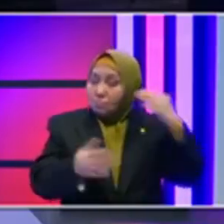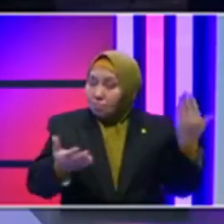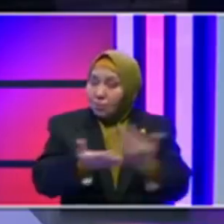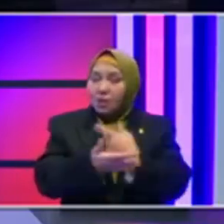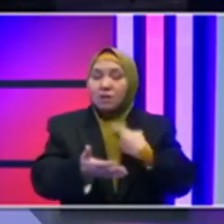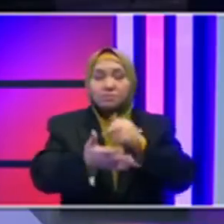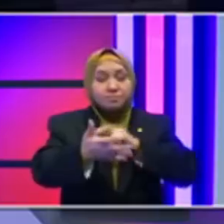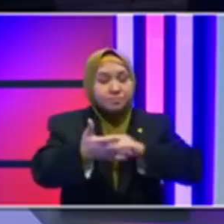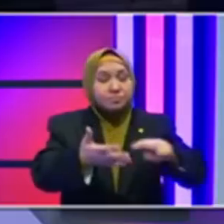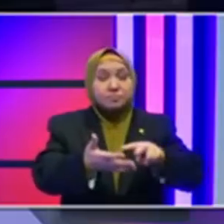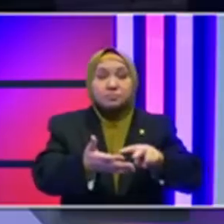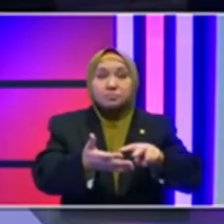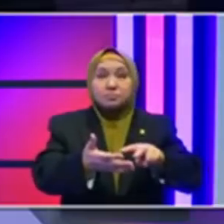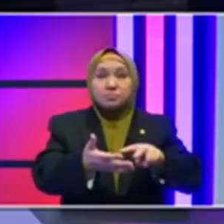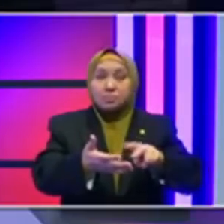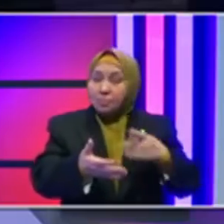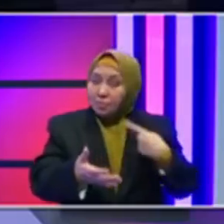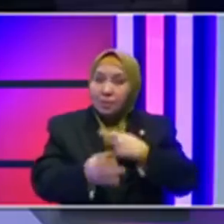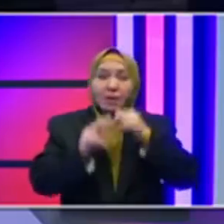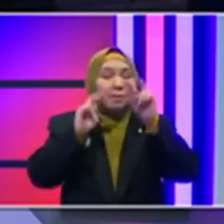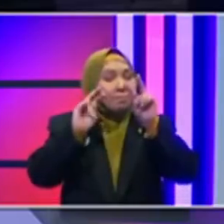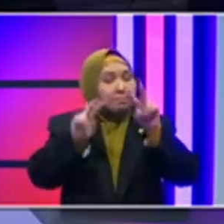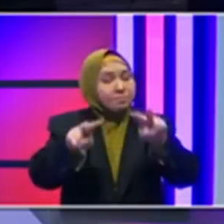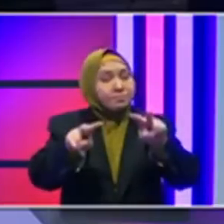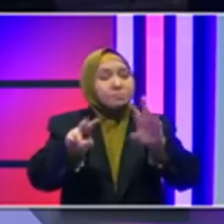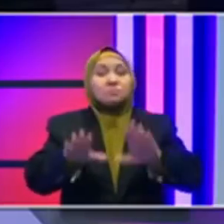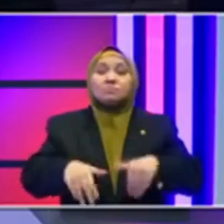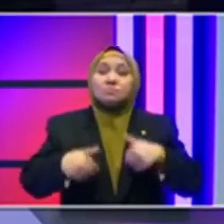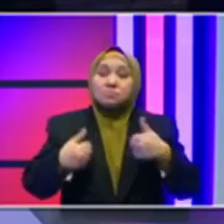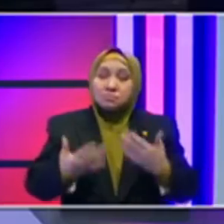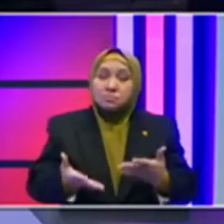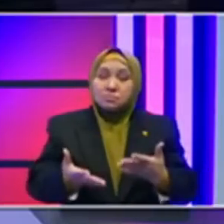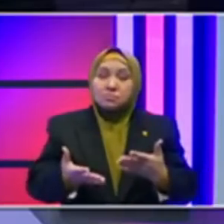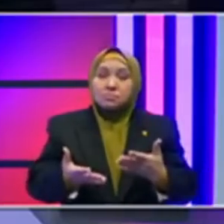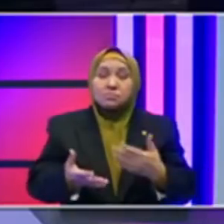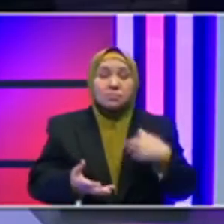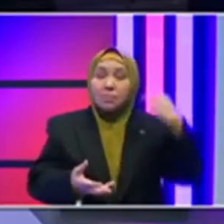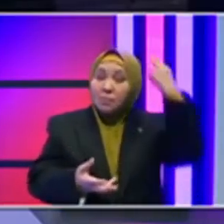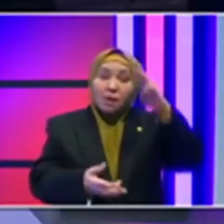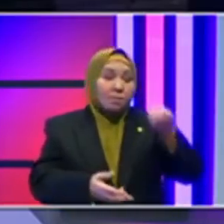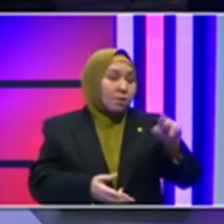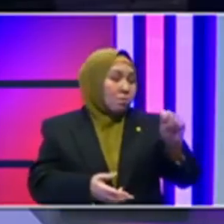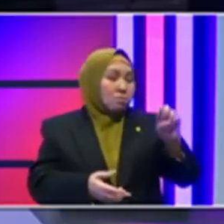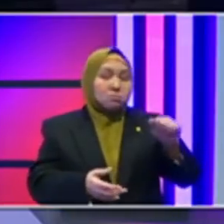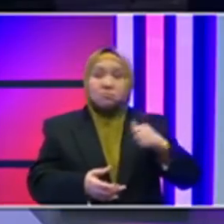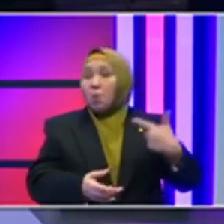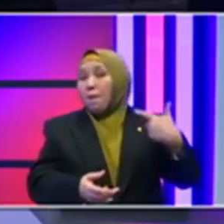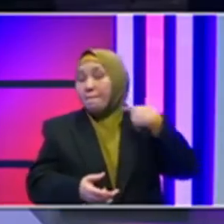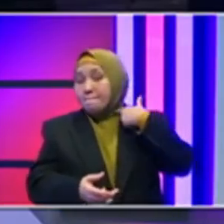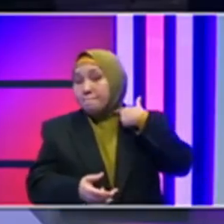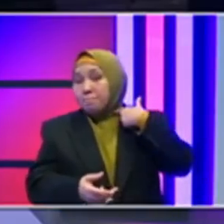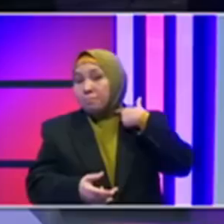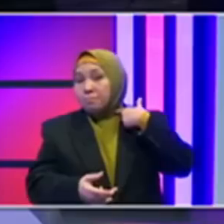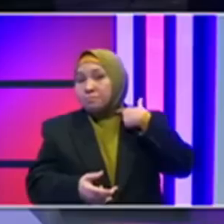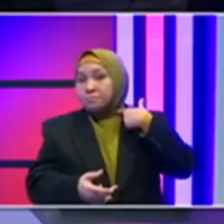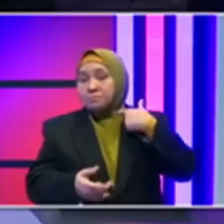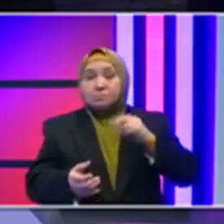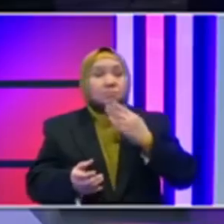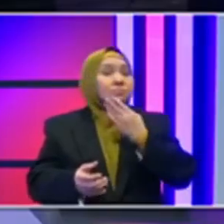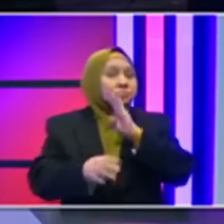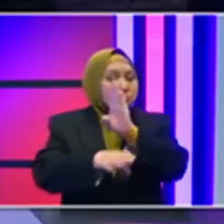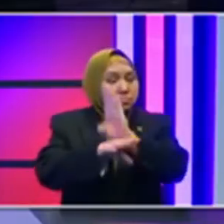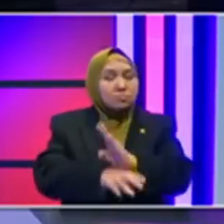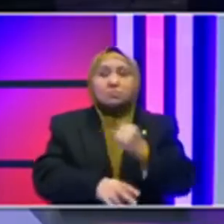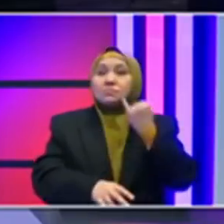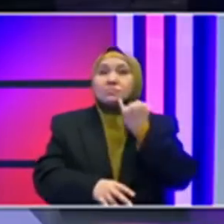yaitu kita lihat Bagaimana Nabi Musa yang diancam Bani Israil yang